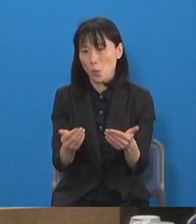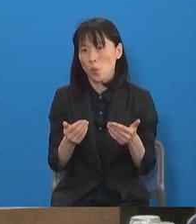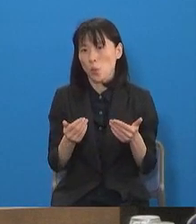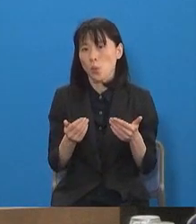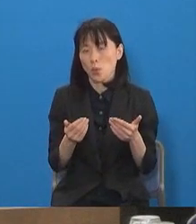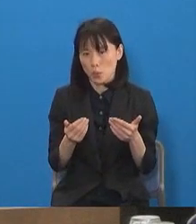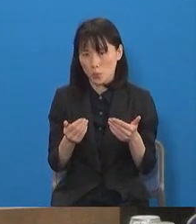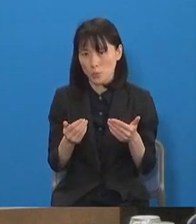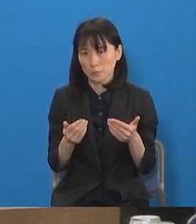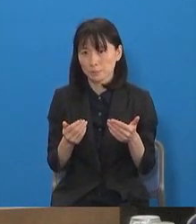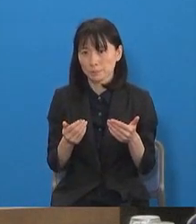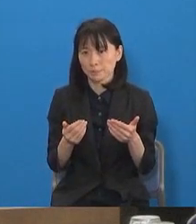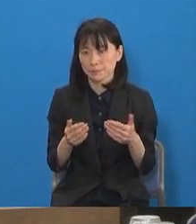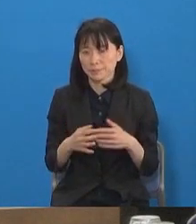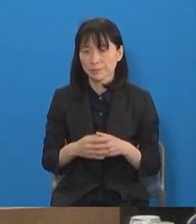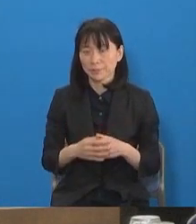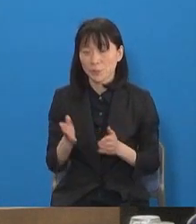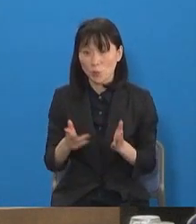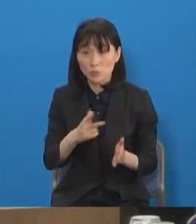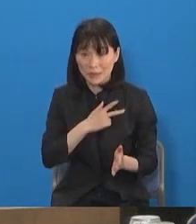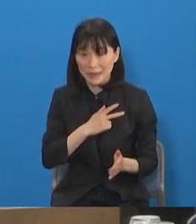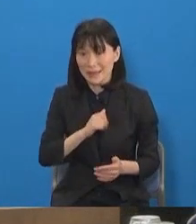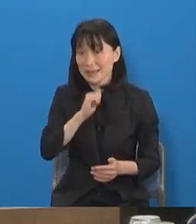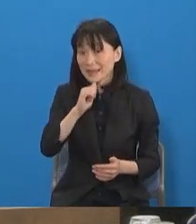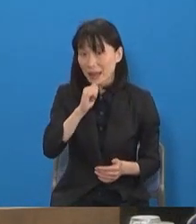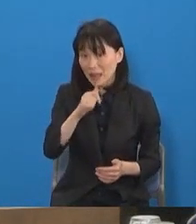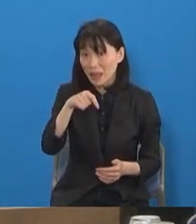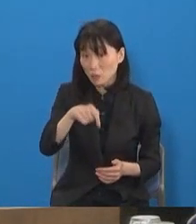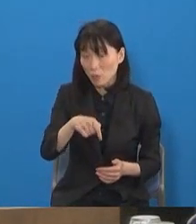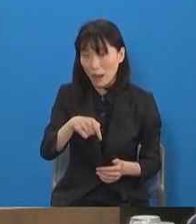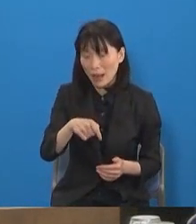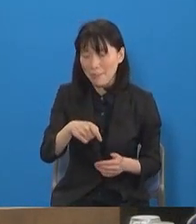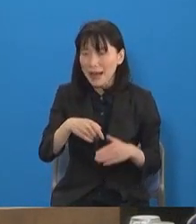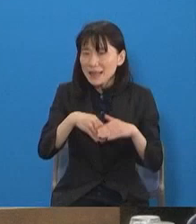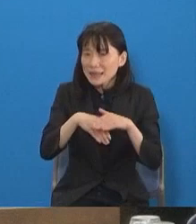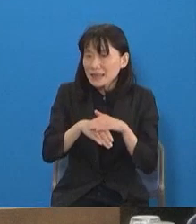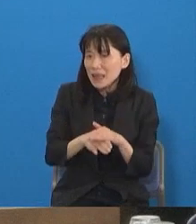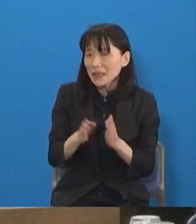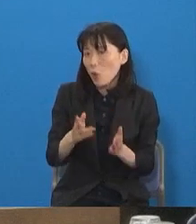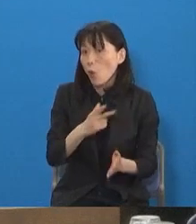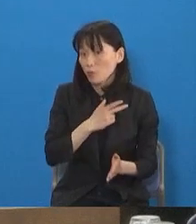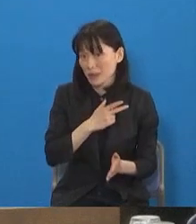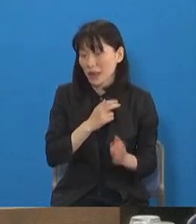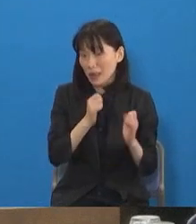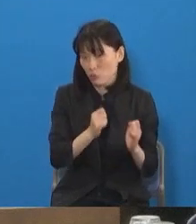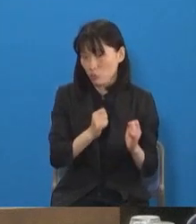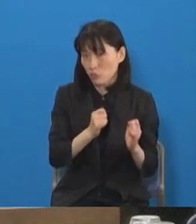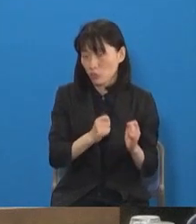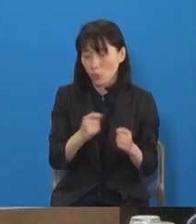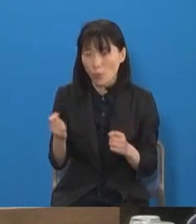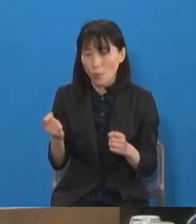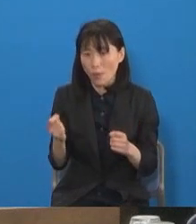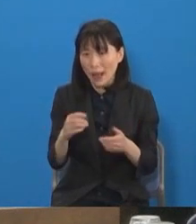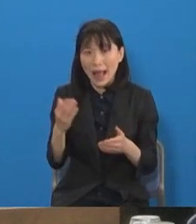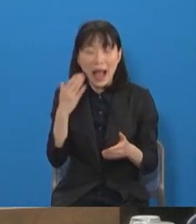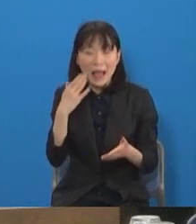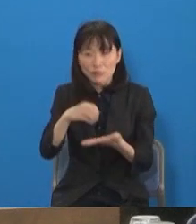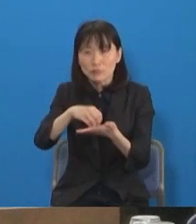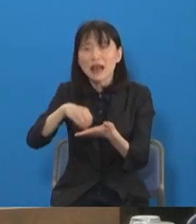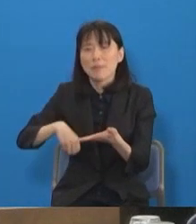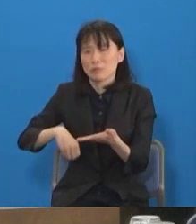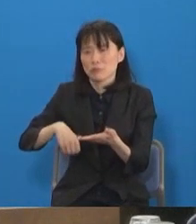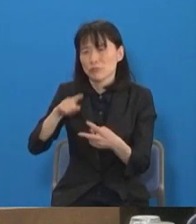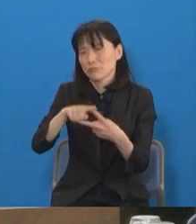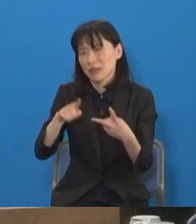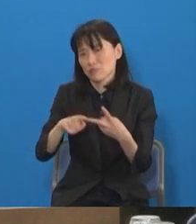ております。保育士不足は、潜在保育士の存在と早期離職、この2点が大きな